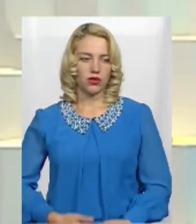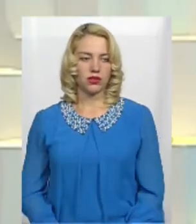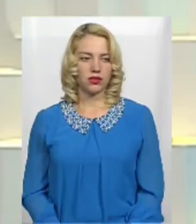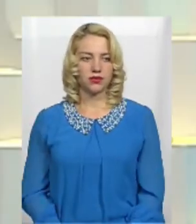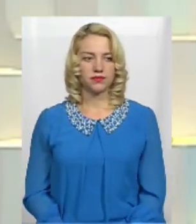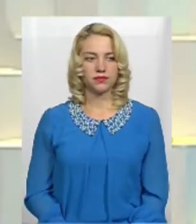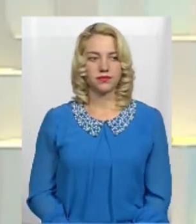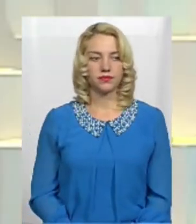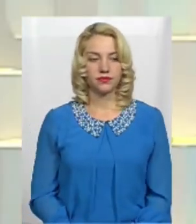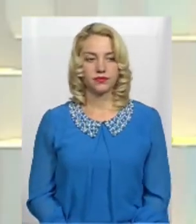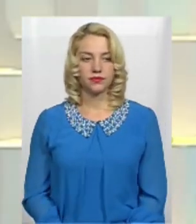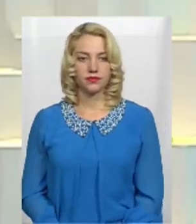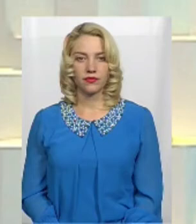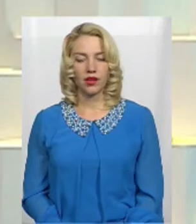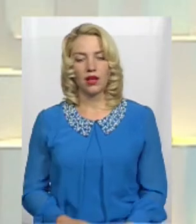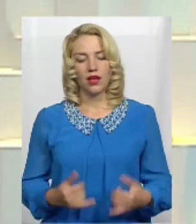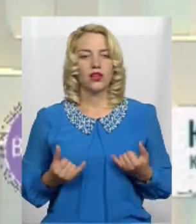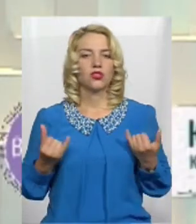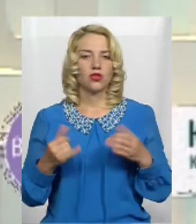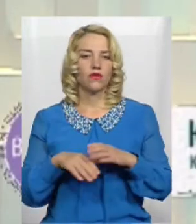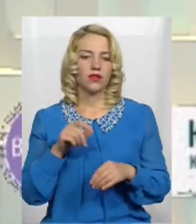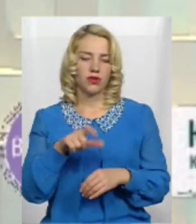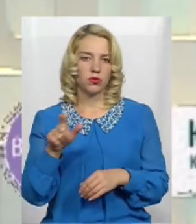хвилина. Шановні виборці,